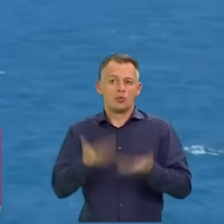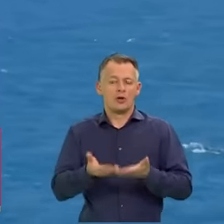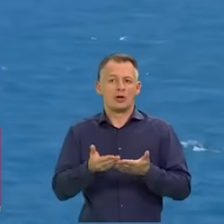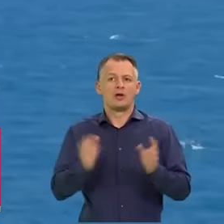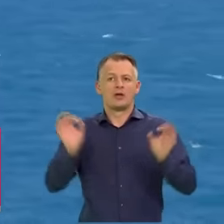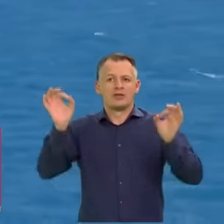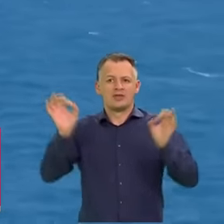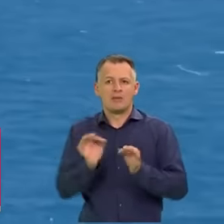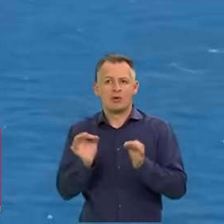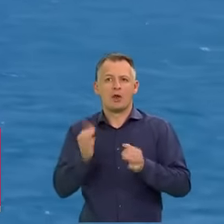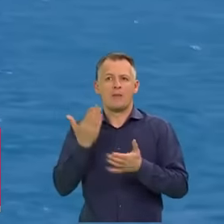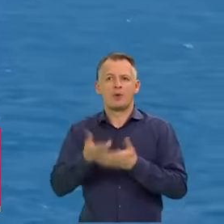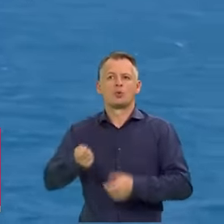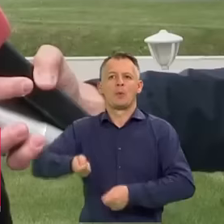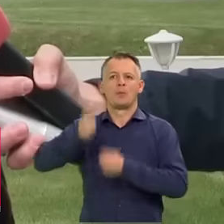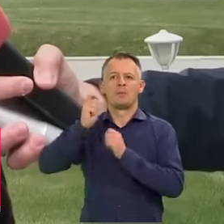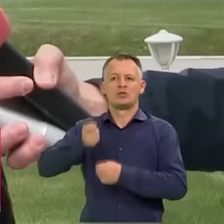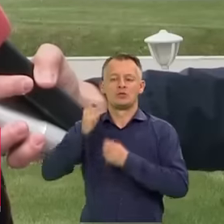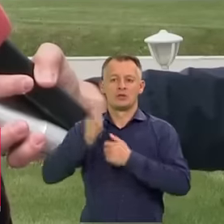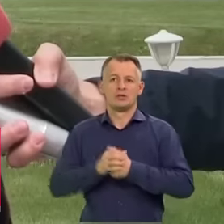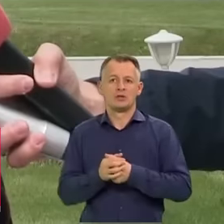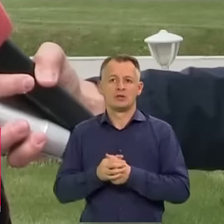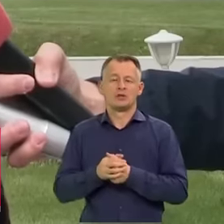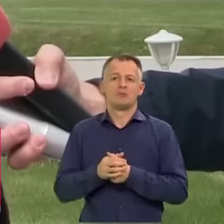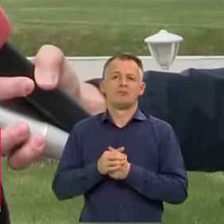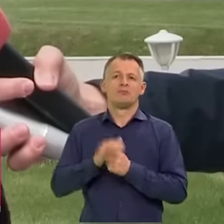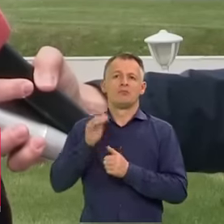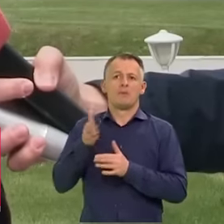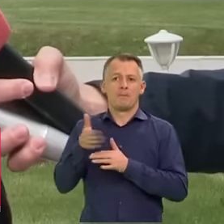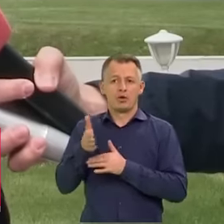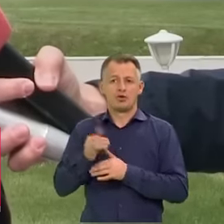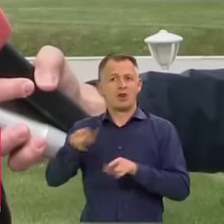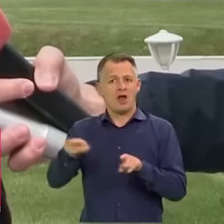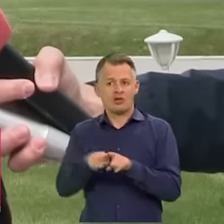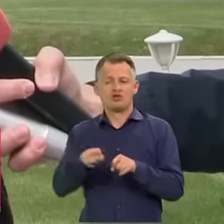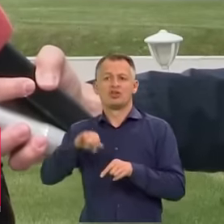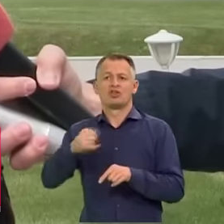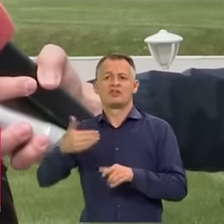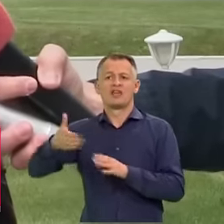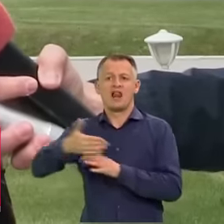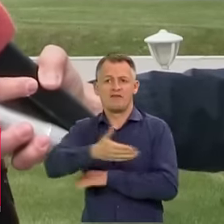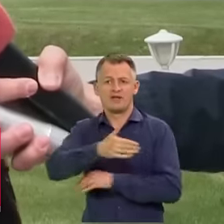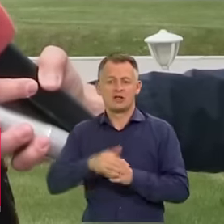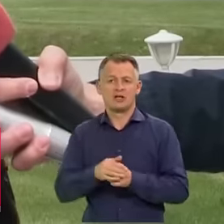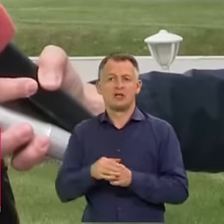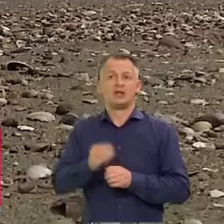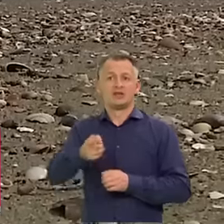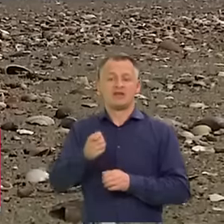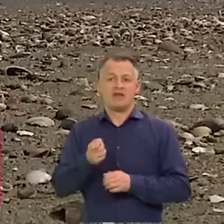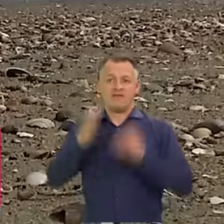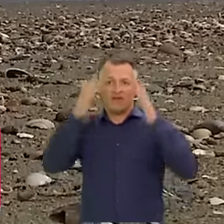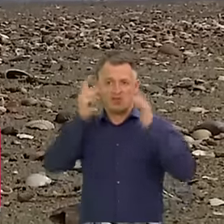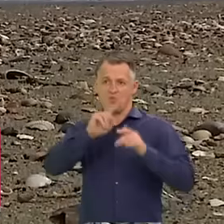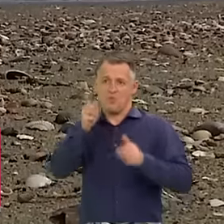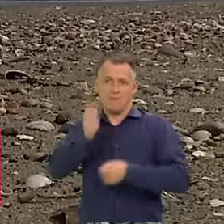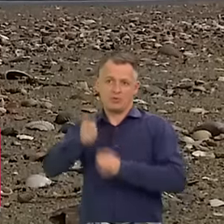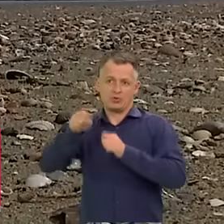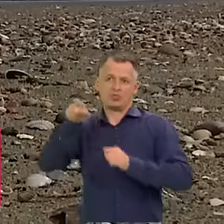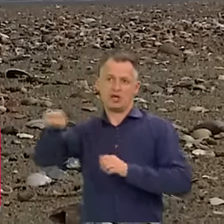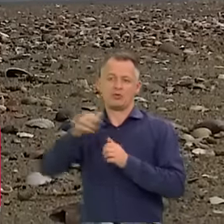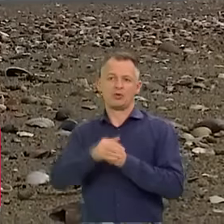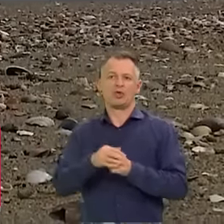de pescuit și activități militare. Fiind pești, invariabil vor fi și delfini. Din fericire, nu se va pescui acolo. Organizația de mediu